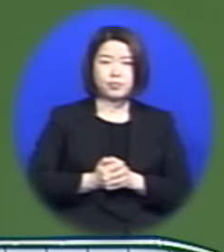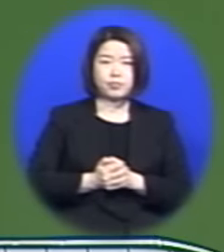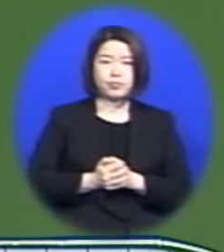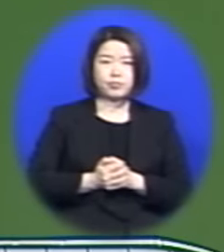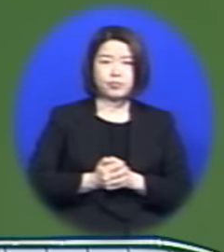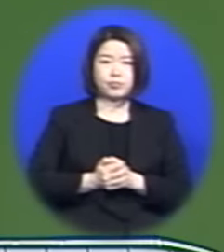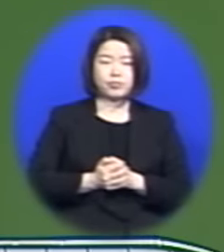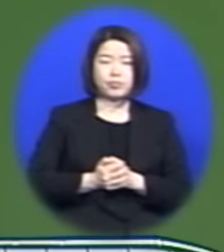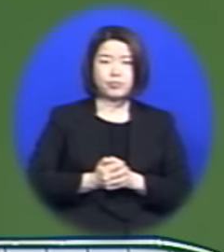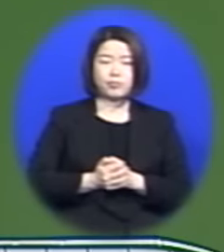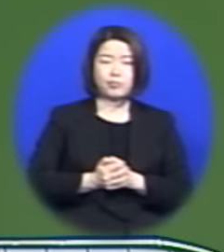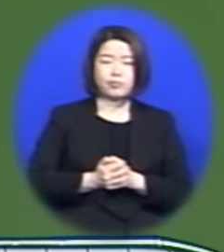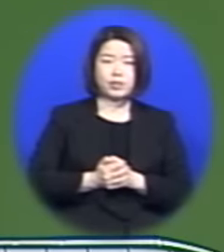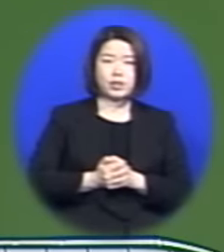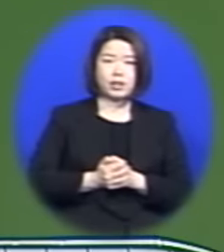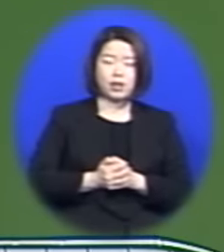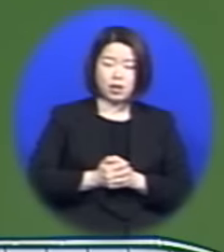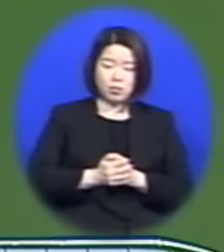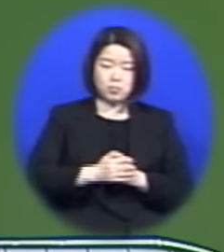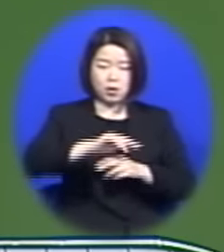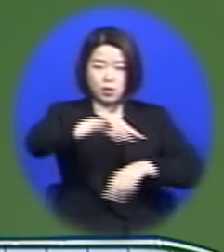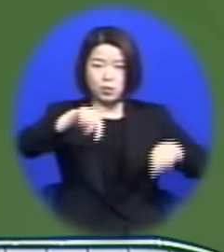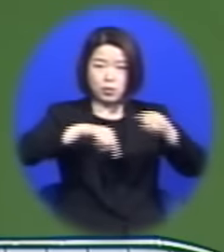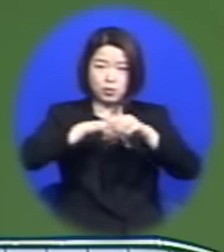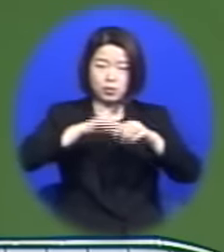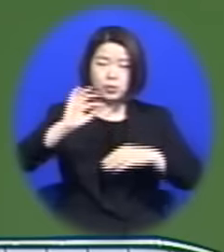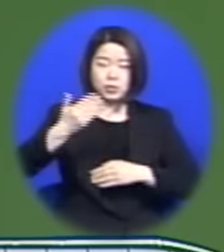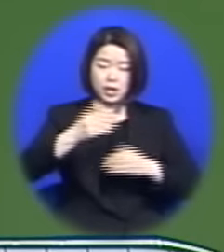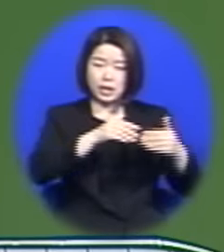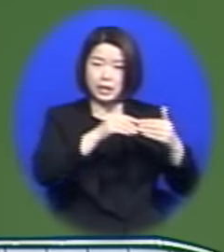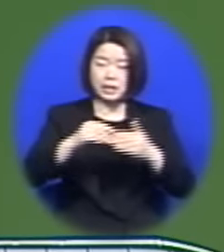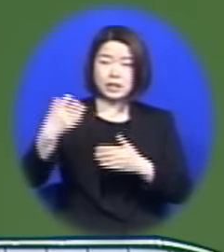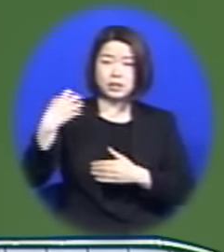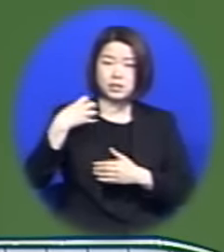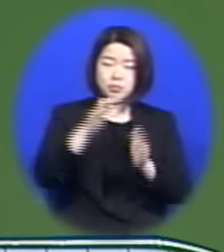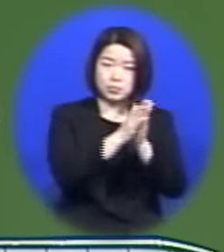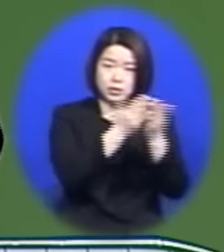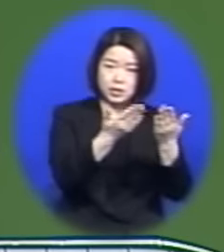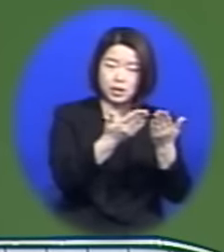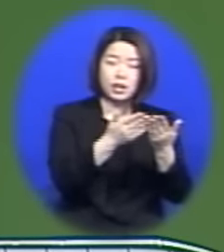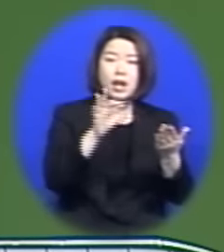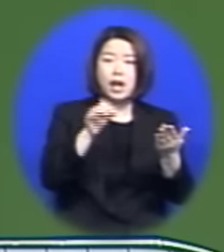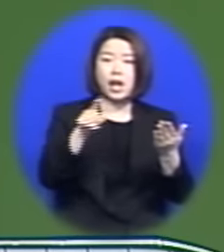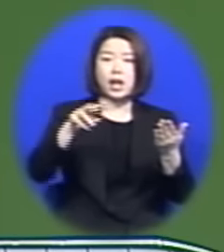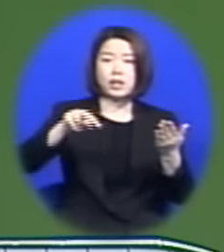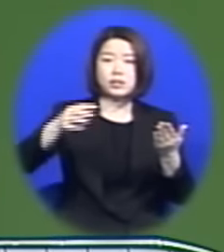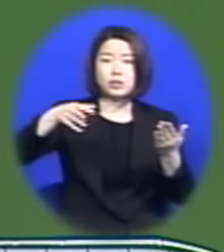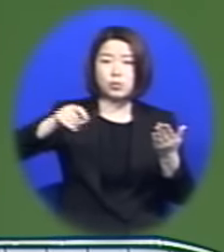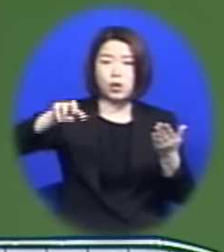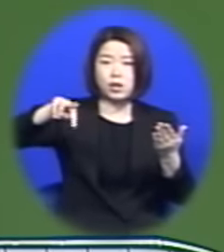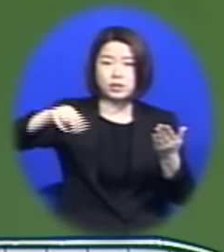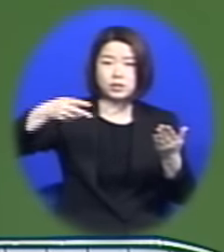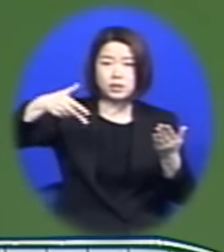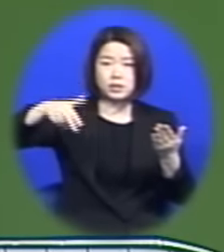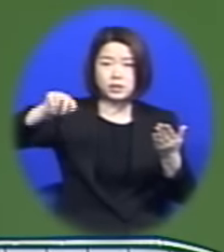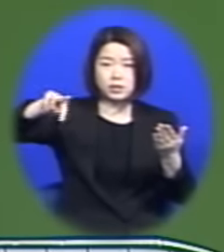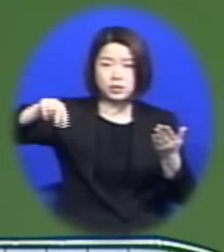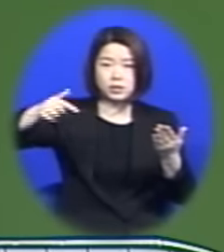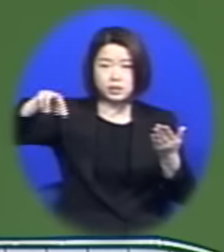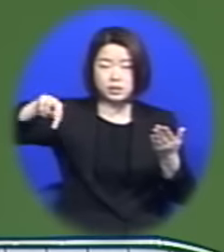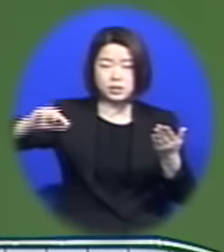됐고요 거꾸로된 리더십이라는 책에서 에드워드 저드슨 목사님은 이렇게 말했습니다 우리가 고통